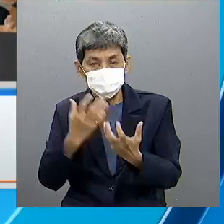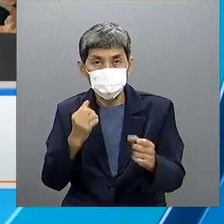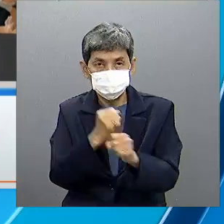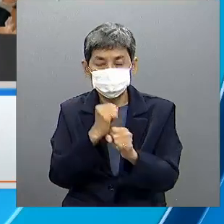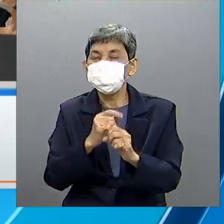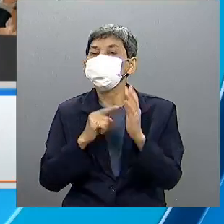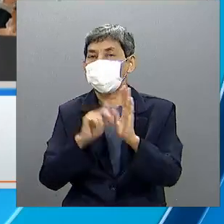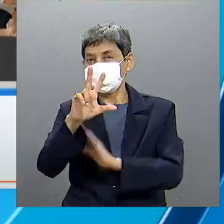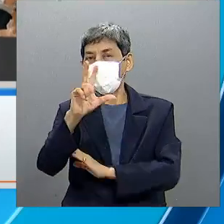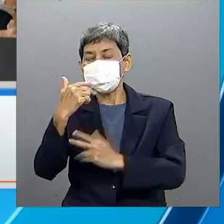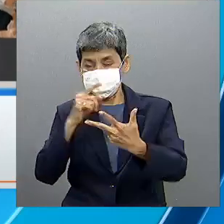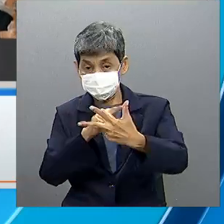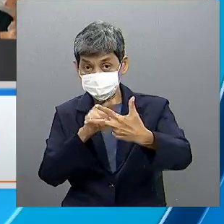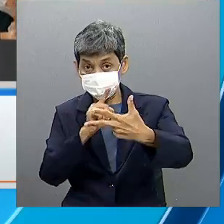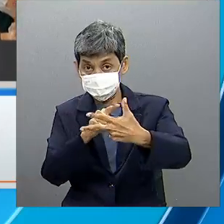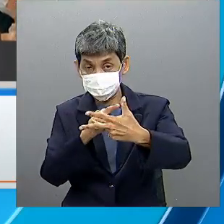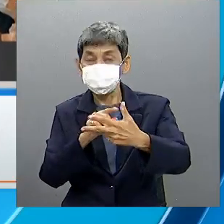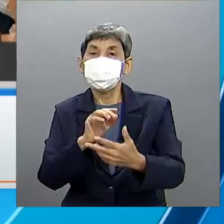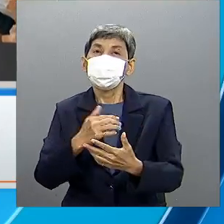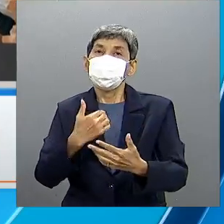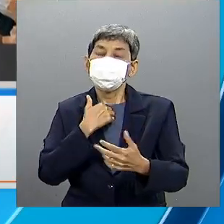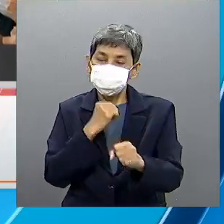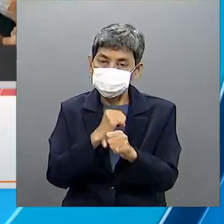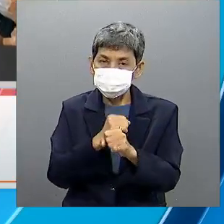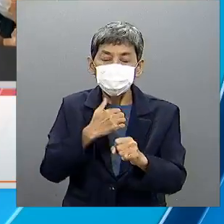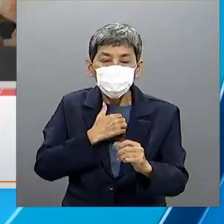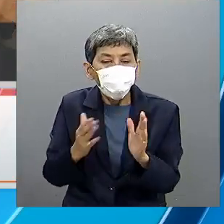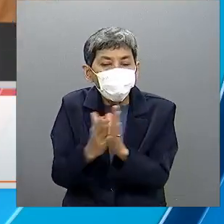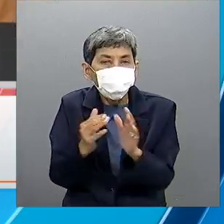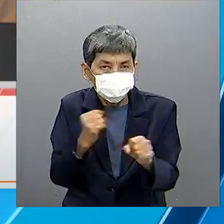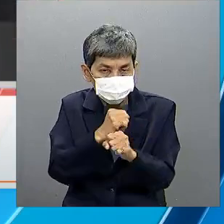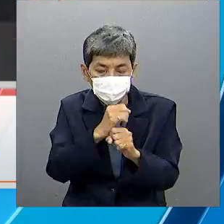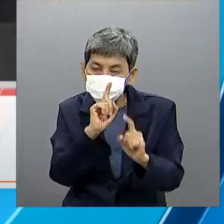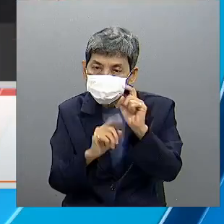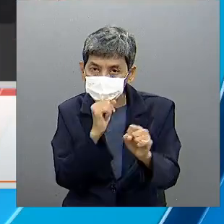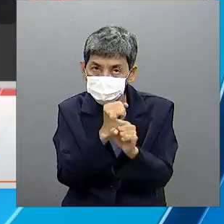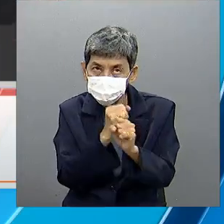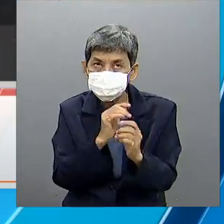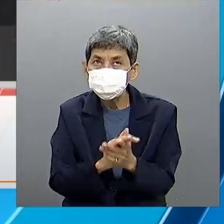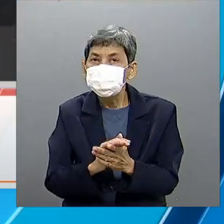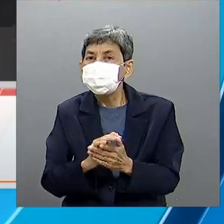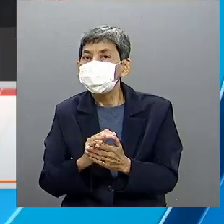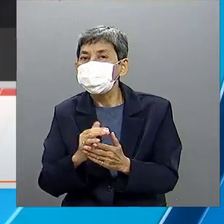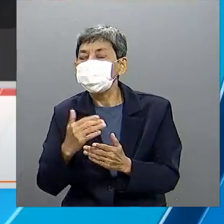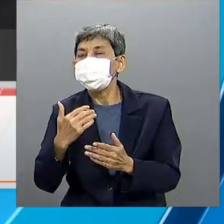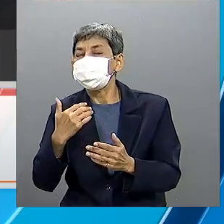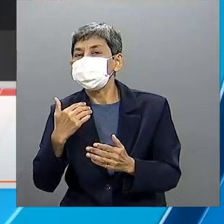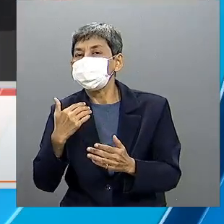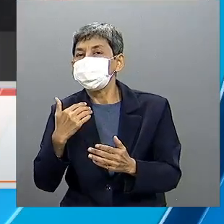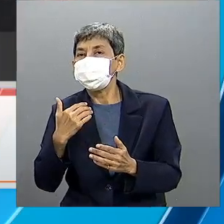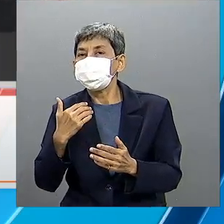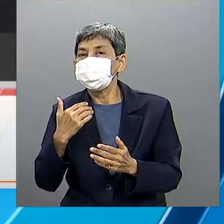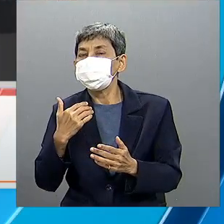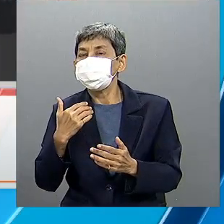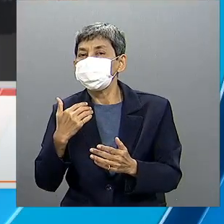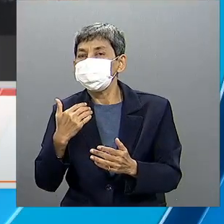แบบผ้าทอมือวัดราวข้างอันนี้เขาจะทำเรื่องการทอมือเนาะแล้วก็มีวิสาหกิ